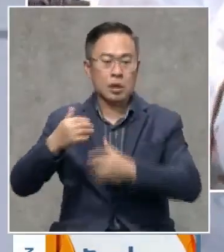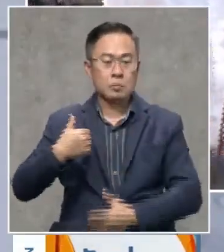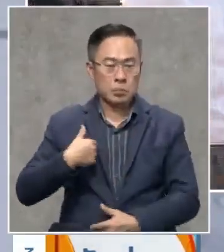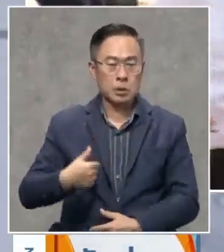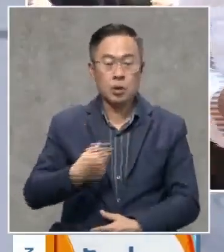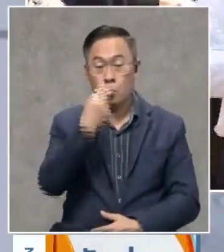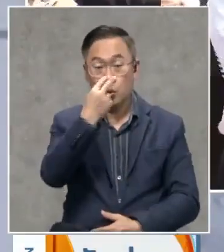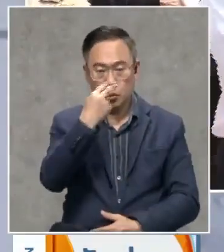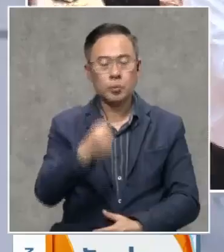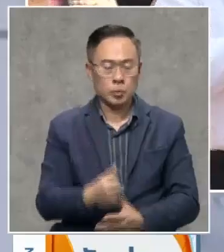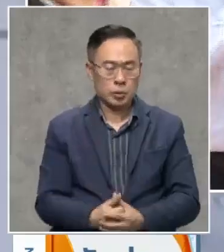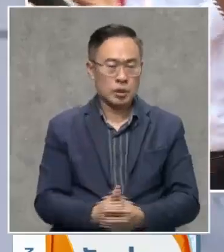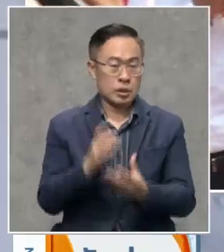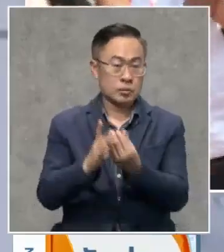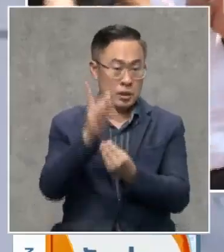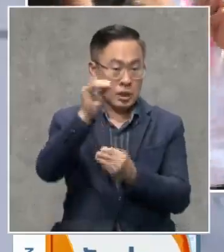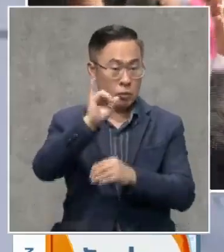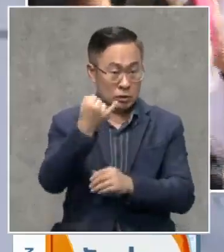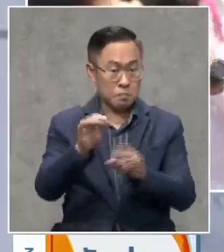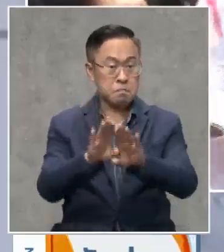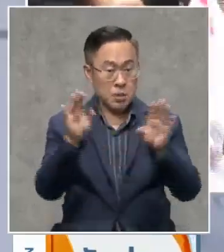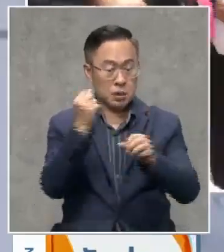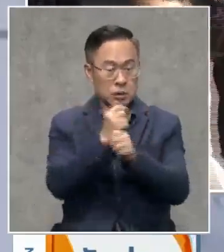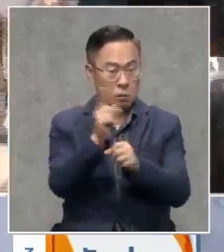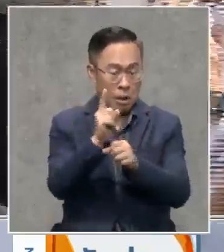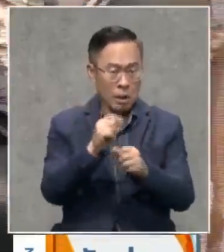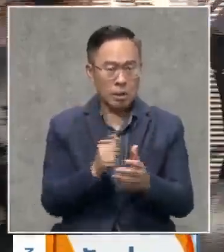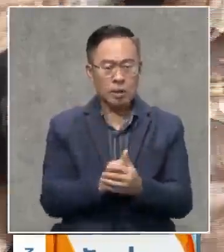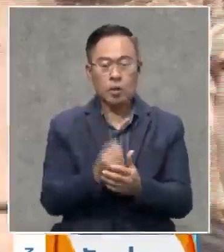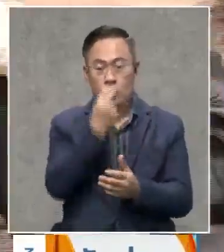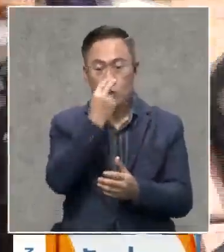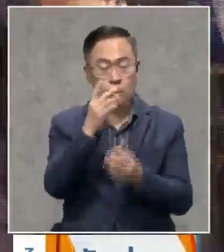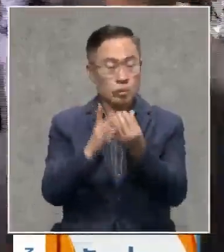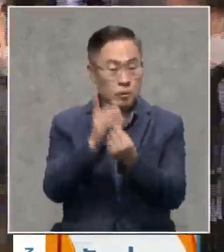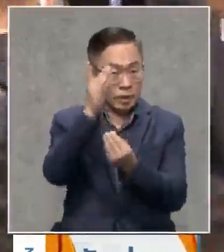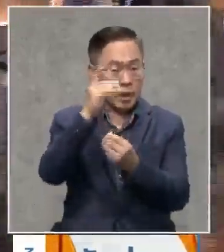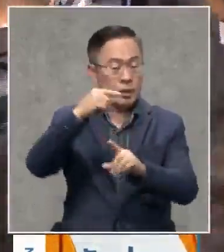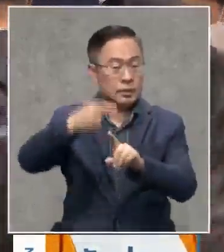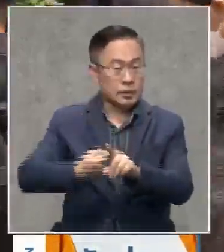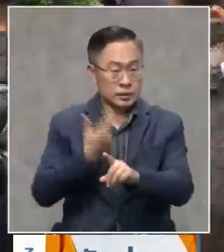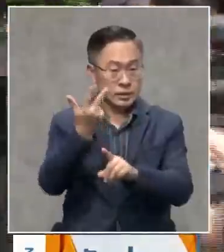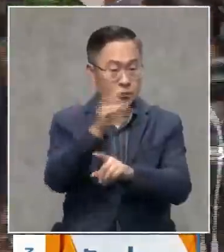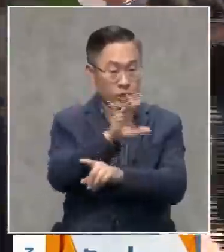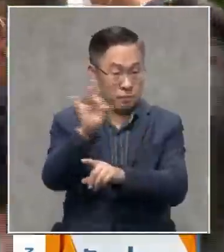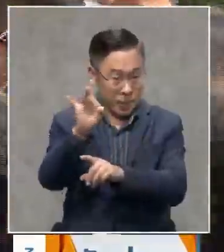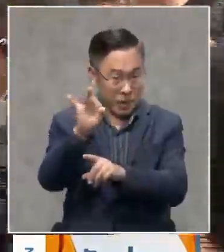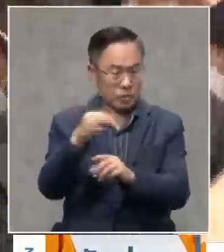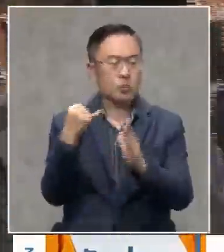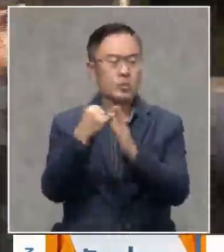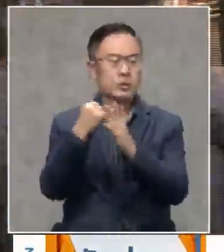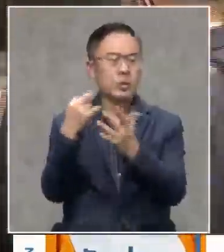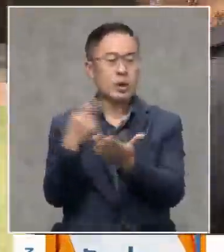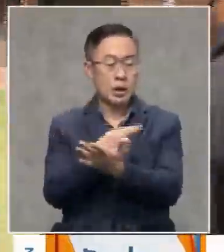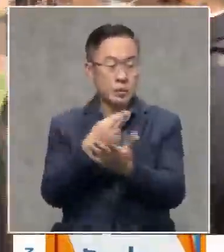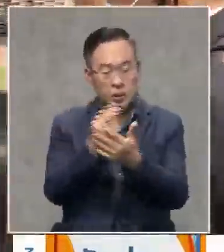ายกนั้นมีกำหนดการลงพื้นที่จังหวัดอะไรบ้างนะคะสัปดาห์หน้าคุณผู้ชมตามรายงานค่ะ8มีนาคมจะไปที่ราชบุรี